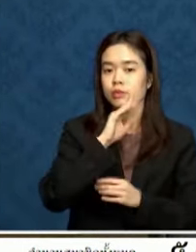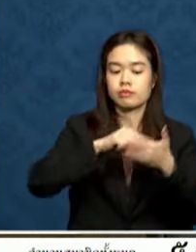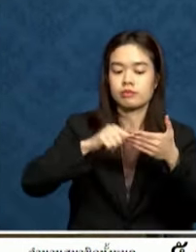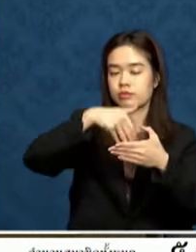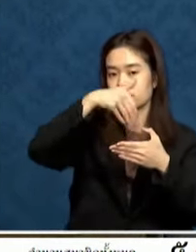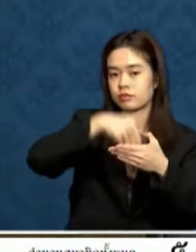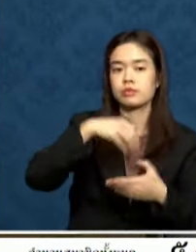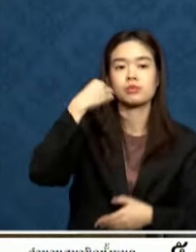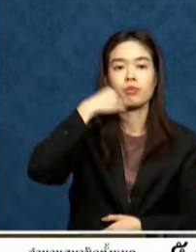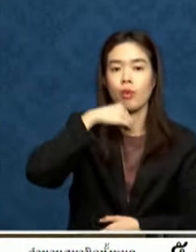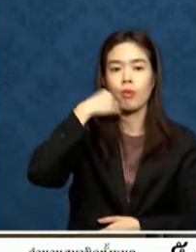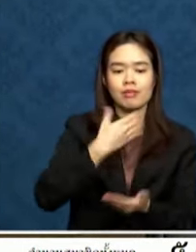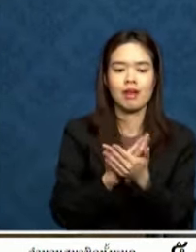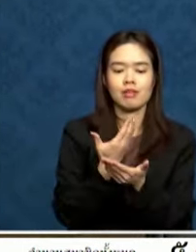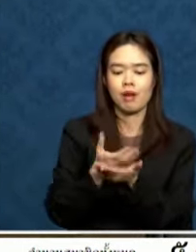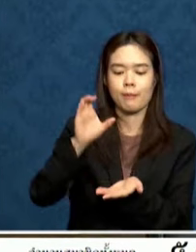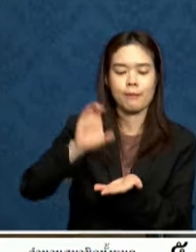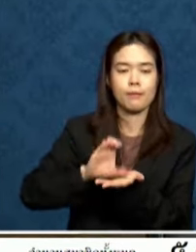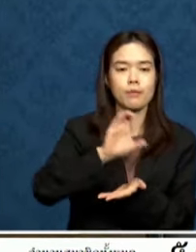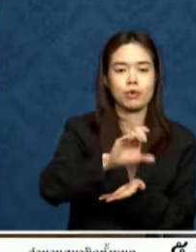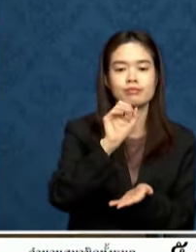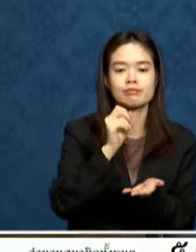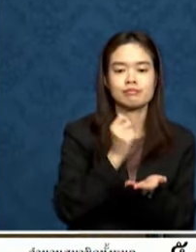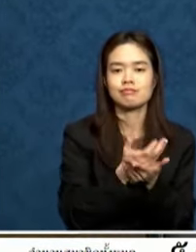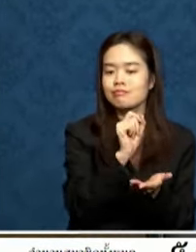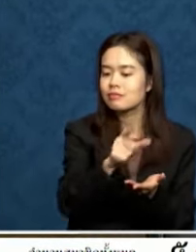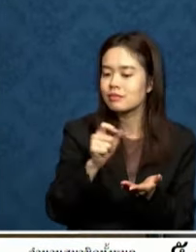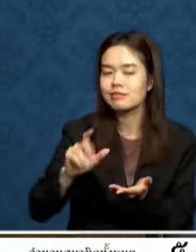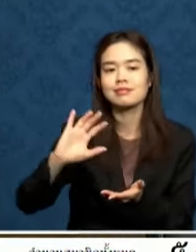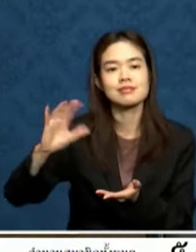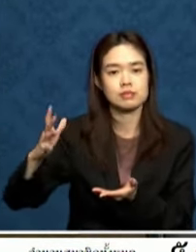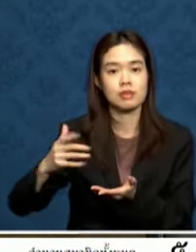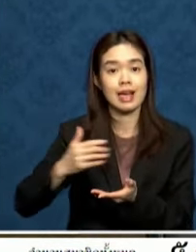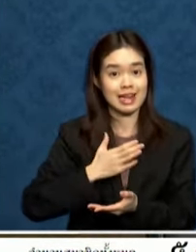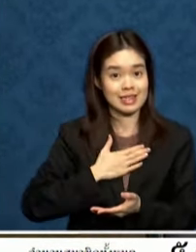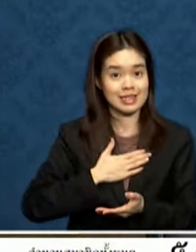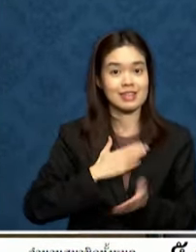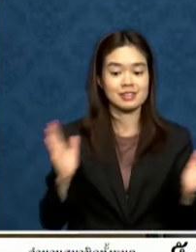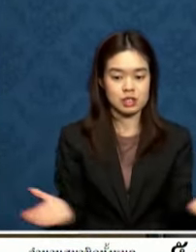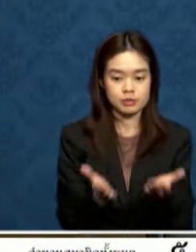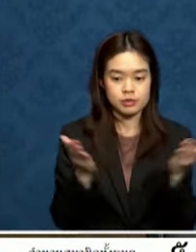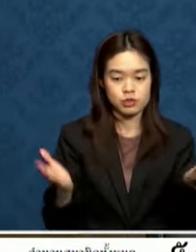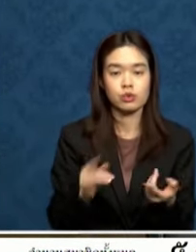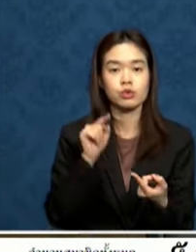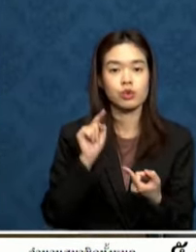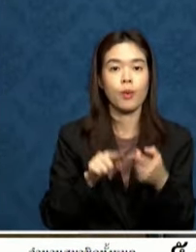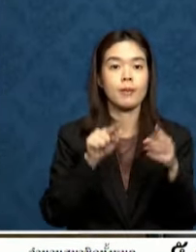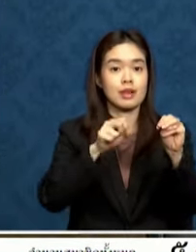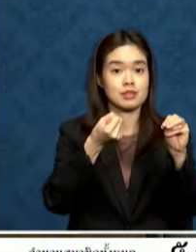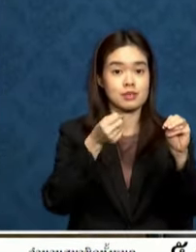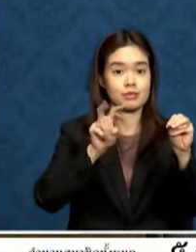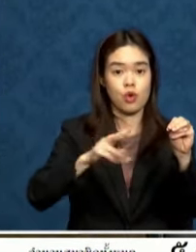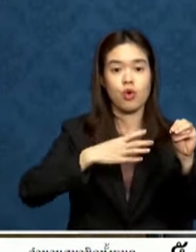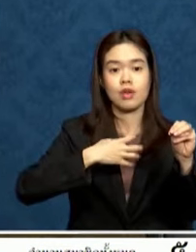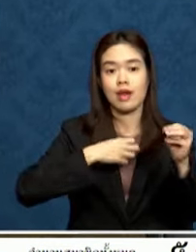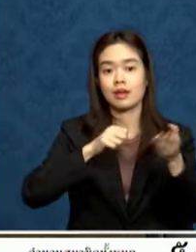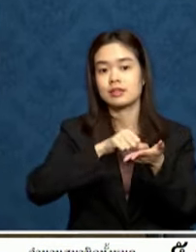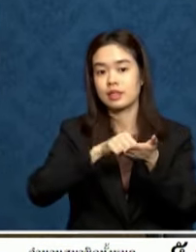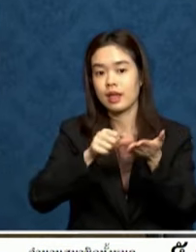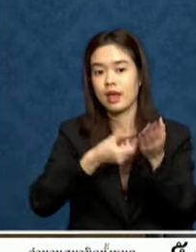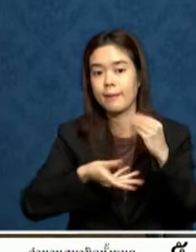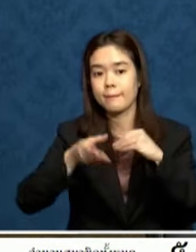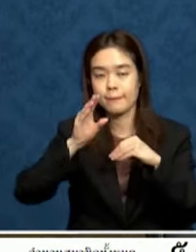ไหร่ก็ไม่ต้องใช้เงินงบประมาณเยอะครับท่านประธานครับผมสนับสนุนมาตรา 12ที่จะต้องมีการปรับปรุงแก้ไขครั้ง